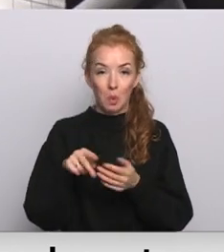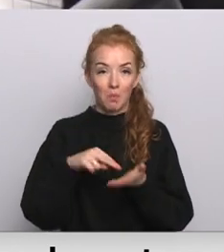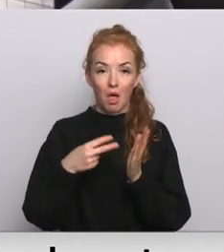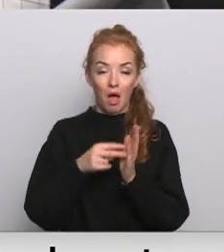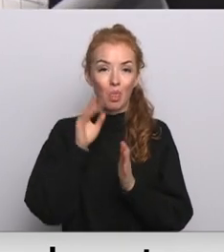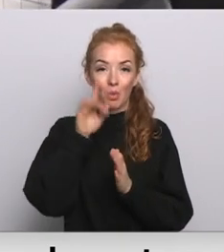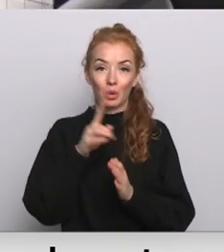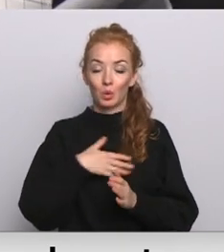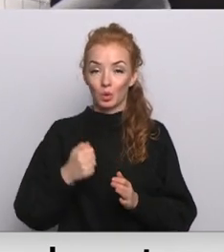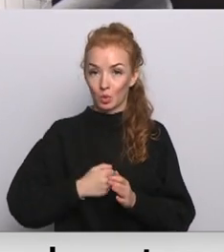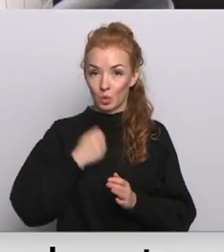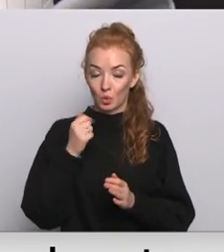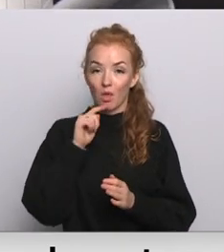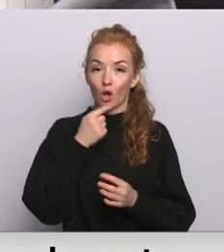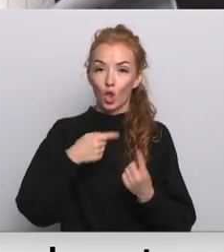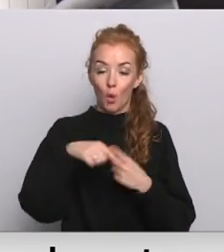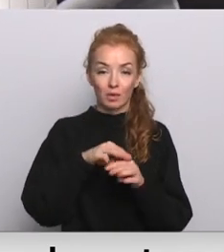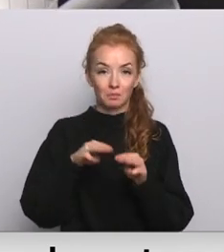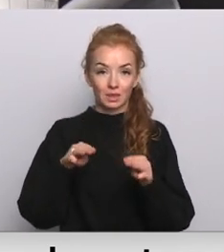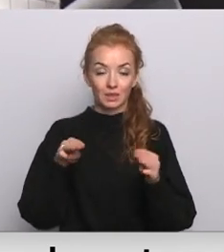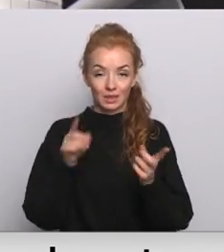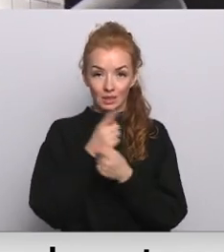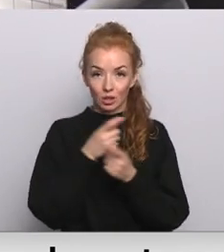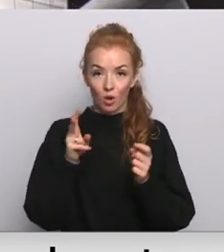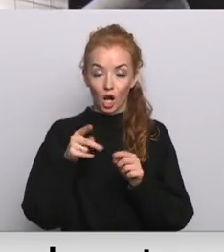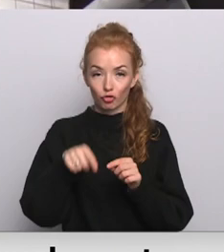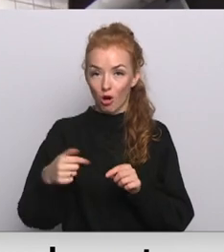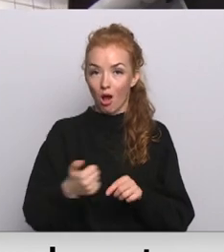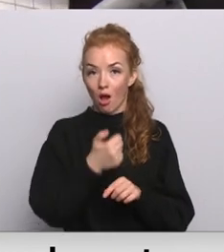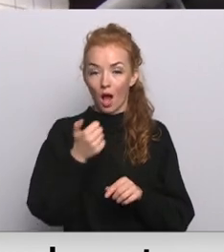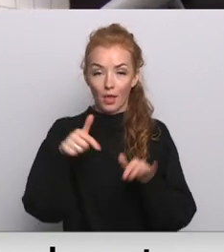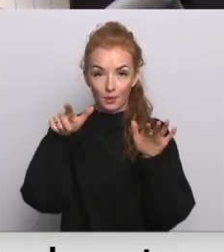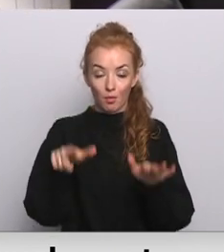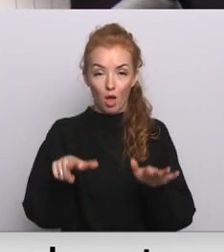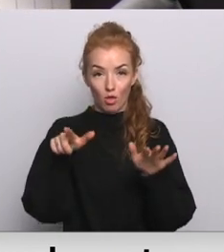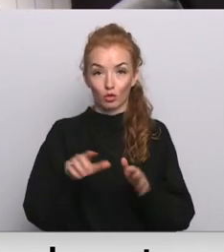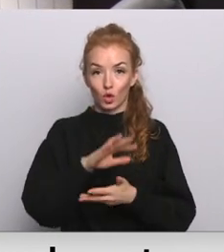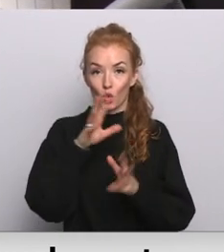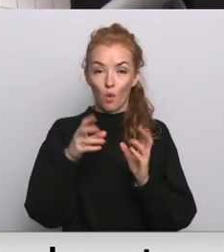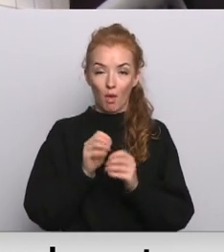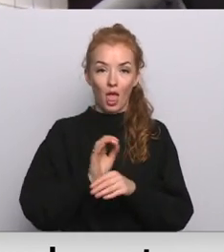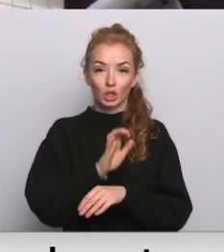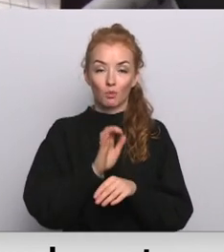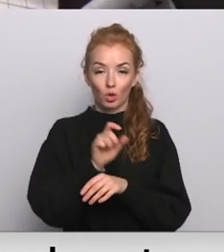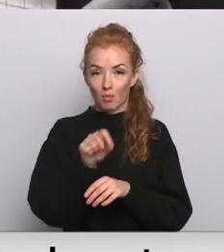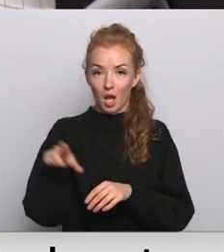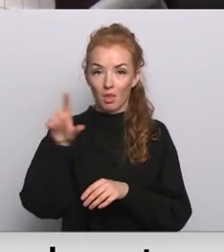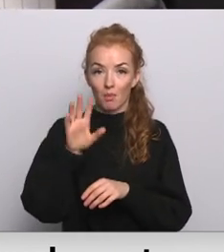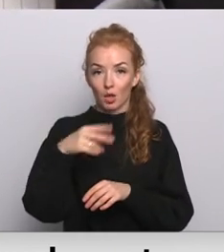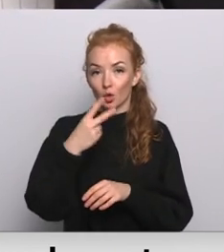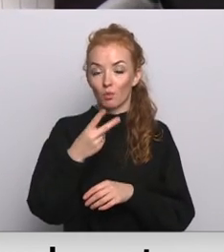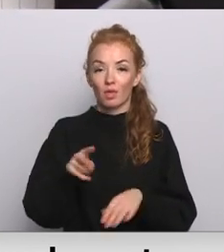prognozēt. Pēc ekonomikas ministrijas apkopotās informācijas šā gada 7 mēnešos kopumā eksports palielinājies par